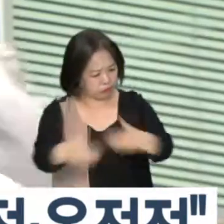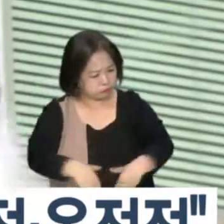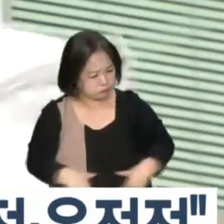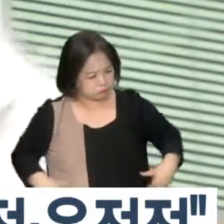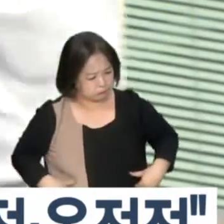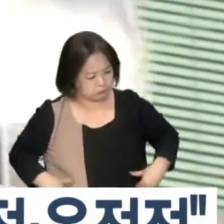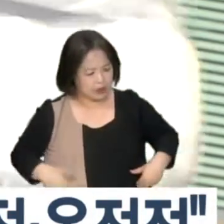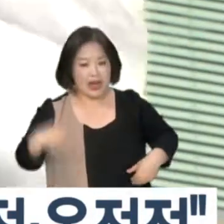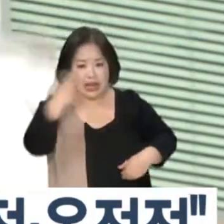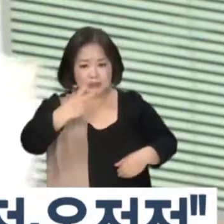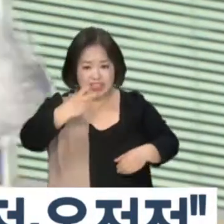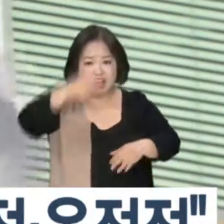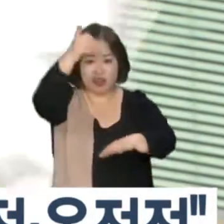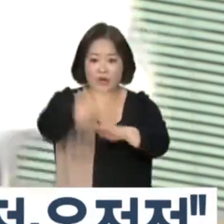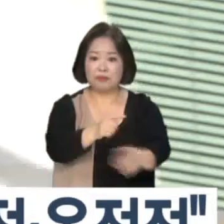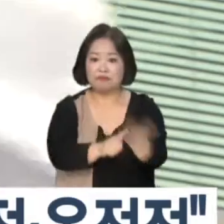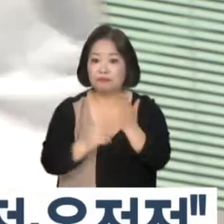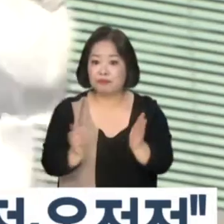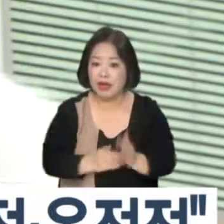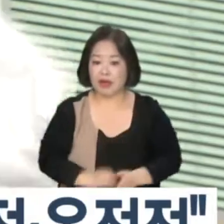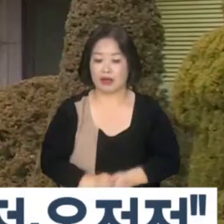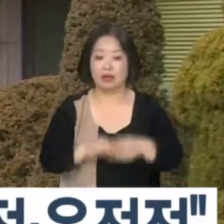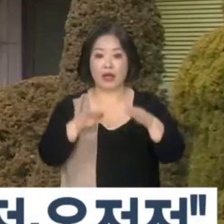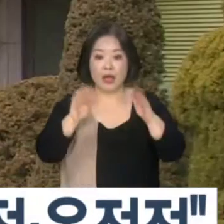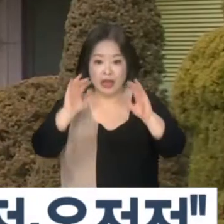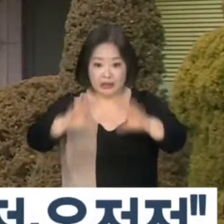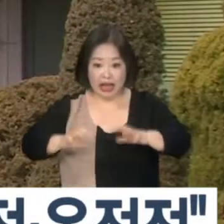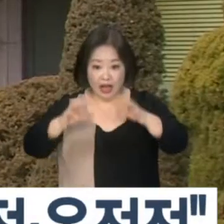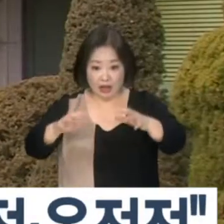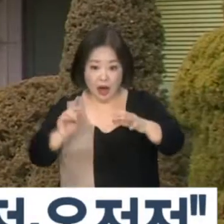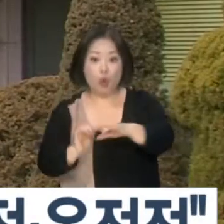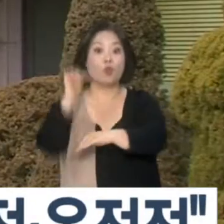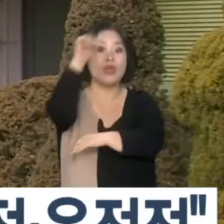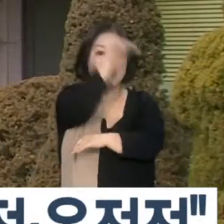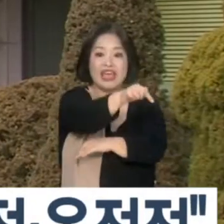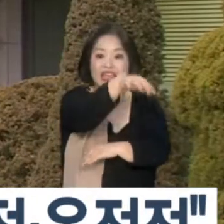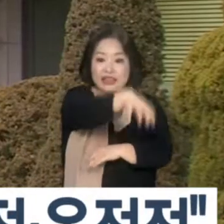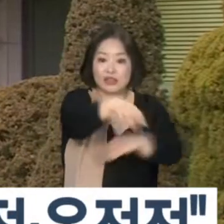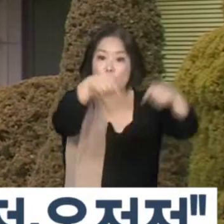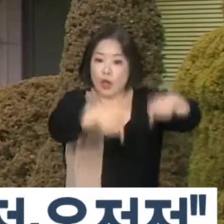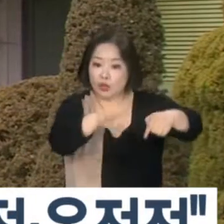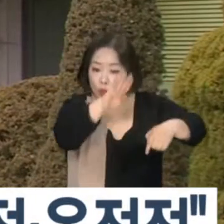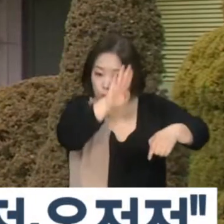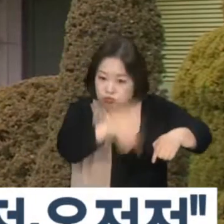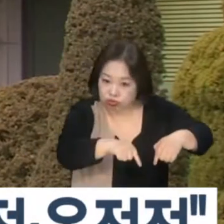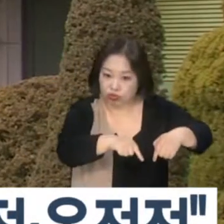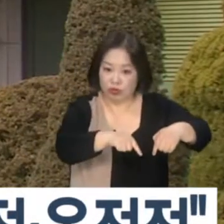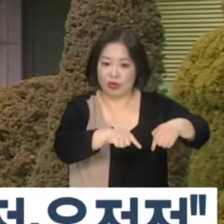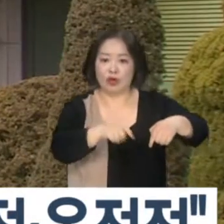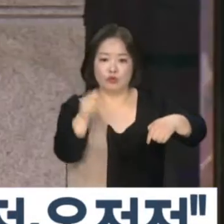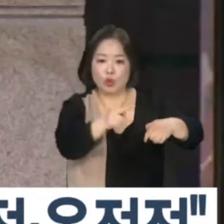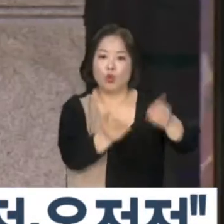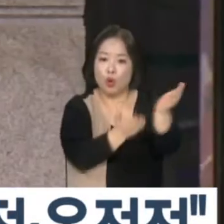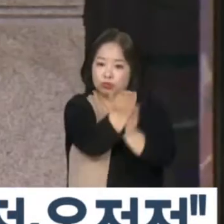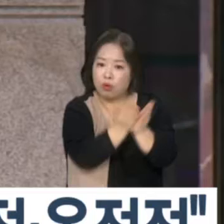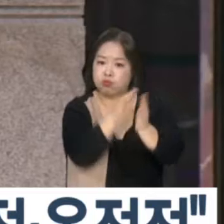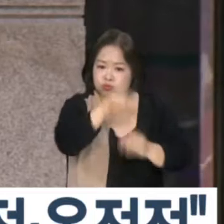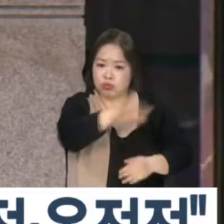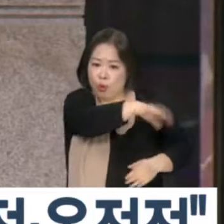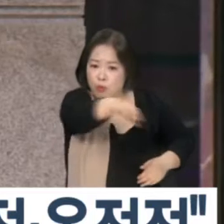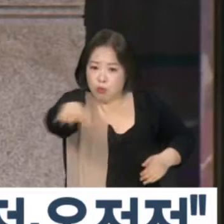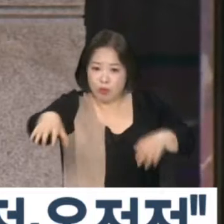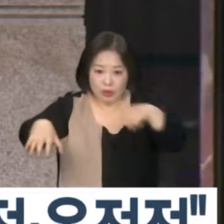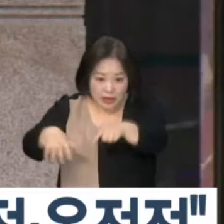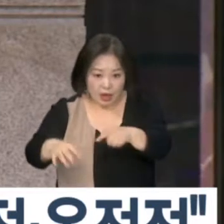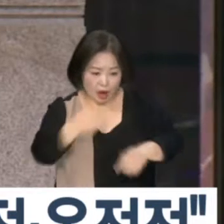결과가 나왔습니다 감사원은 재외공관 운영 실태 감사 결과 보고서에서 주재관이 정기 활동 보고서를